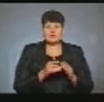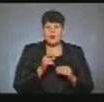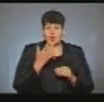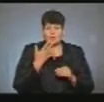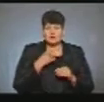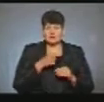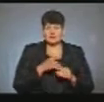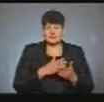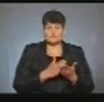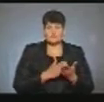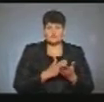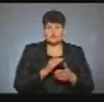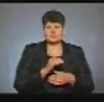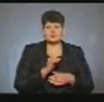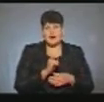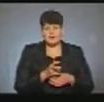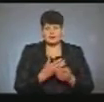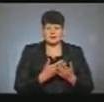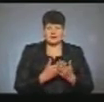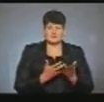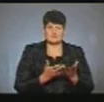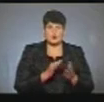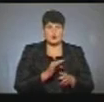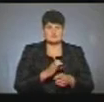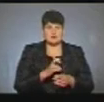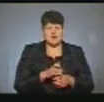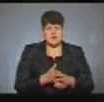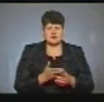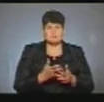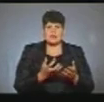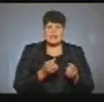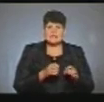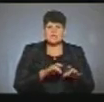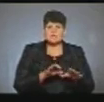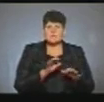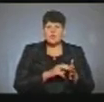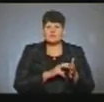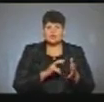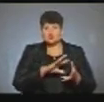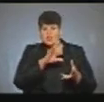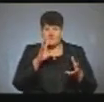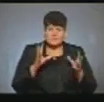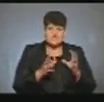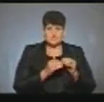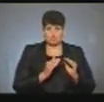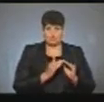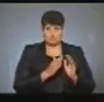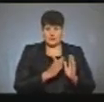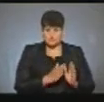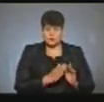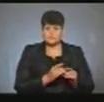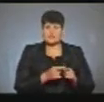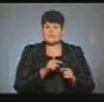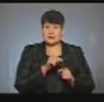вони перебувають в обслуговуванні ЖЕКи, так би мовити, які ми говоримо, прийняти рішення про відключення в цілому будинку. І саме для